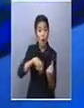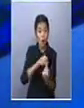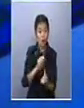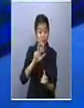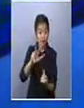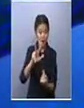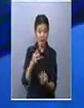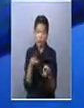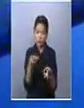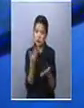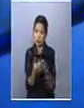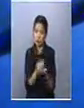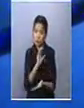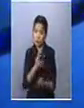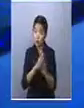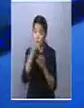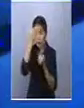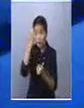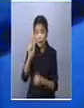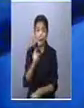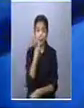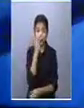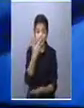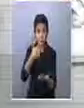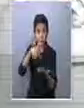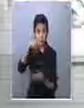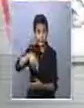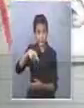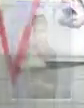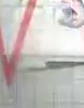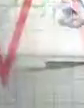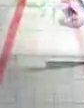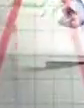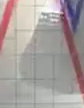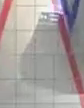อย่างไรติดตามได้ในรายงานพิเศษชิ้นนี้ค่ะ